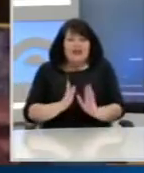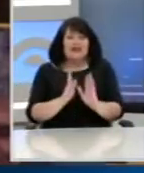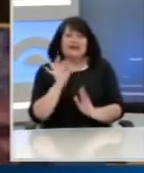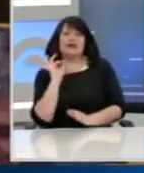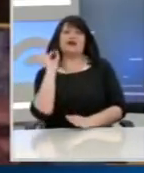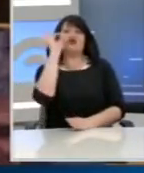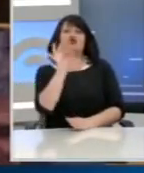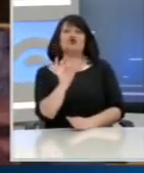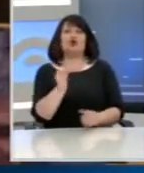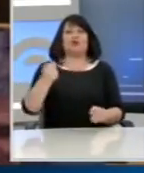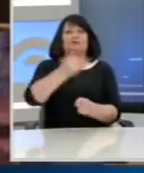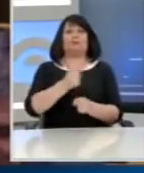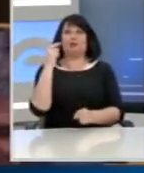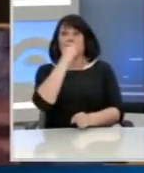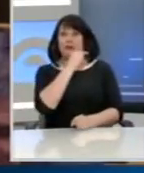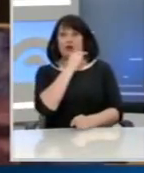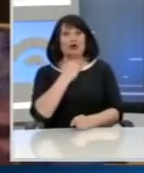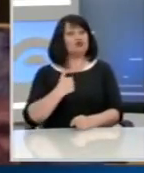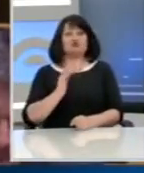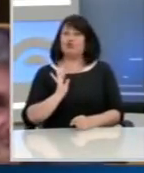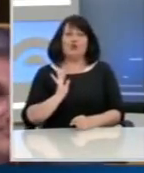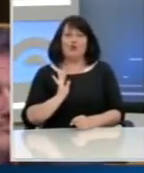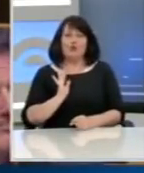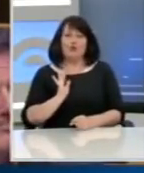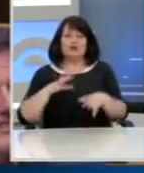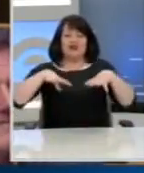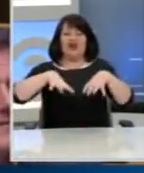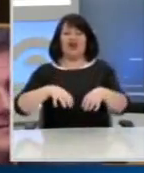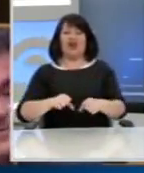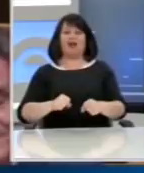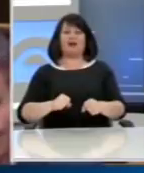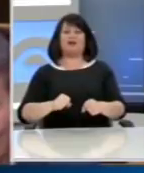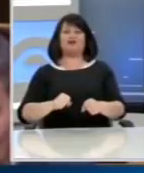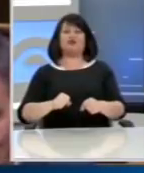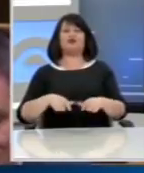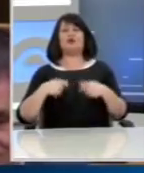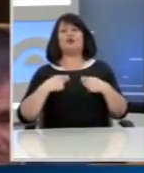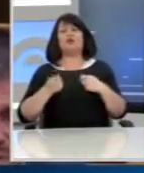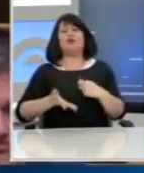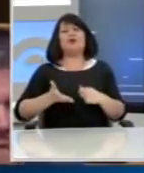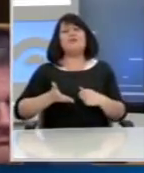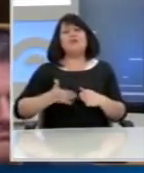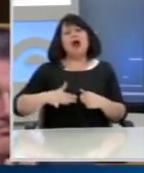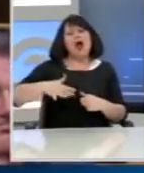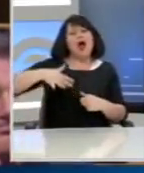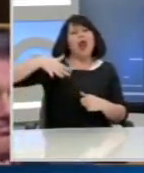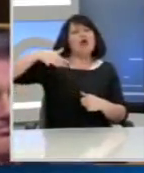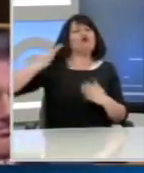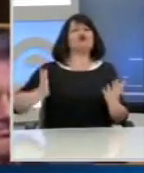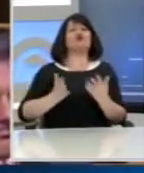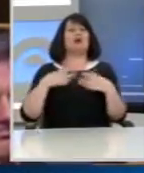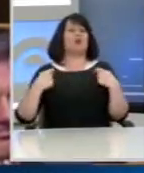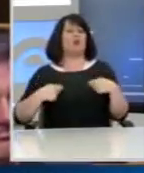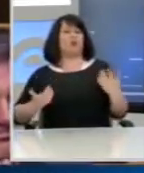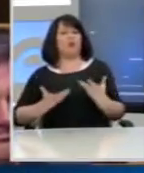στόχο να γίνω πρωθυπουργός, ούτε γεννήθηκα σε καρέκλες, ούτε μεγάλωσα σε καρέκλες, ούτε έχω αυτό ως